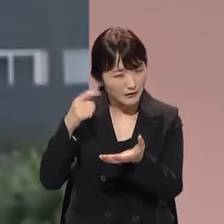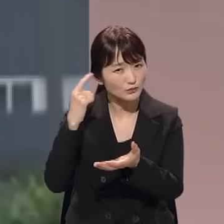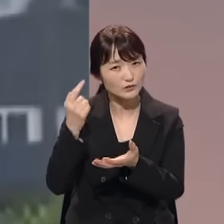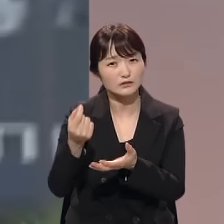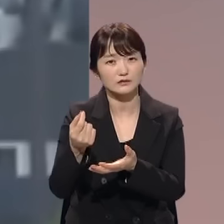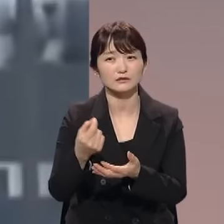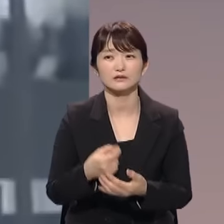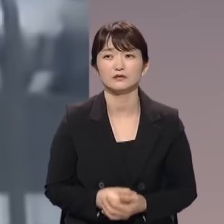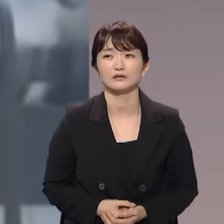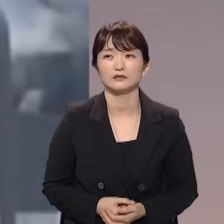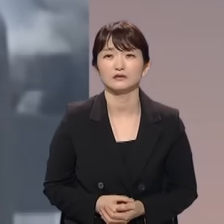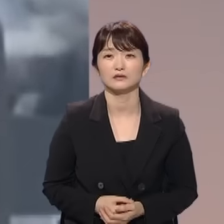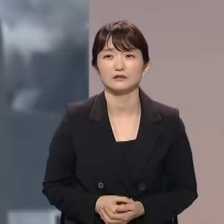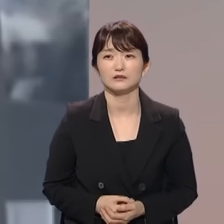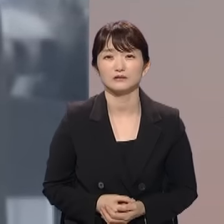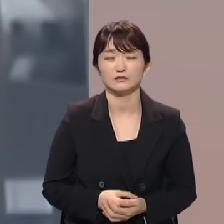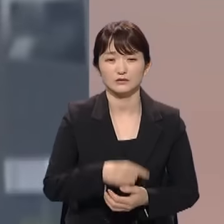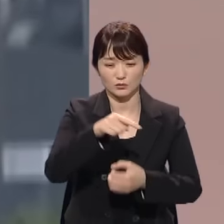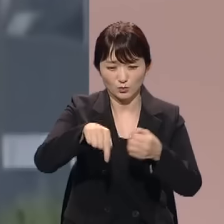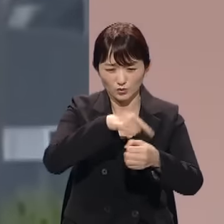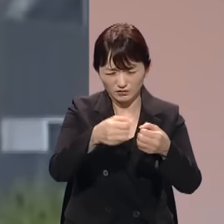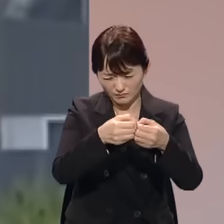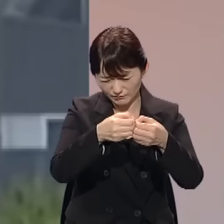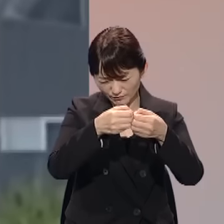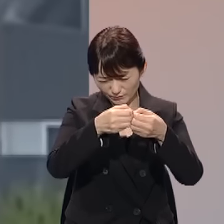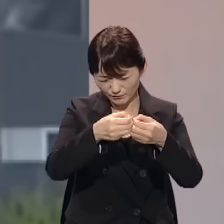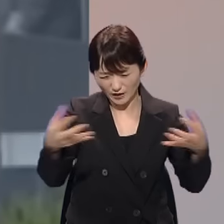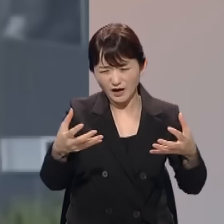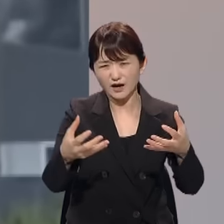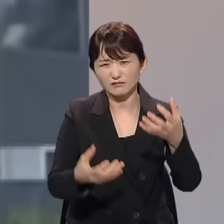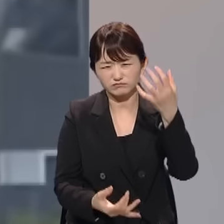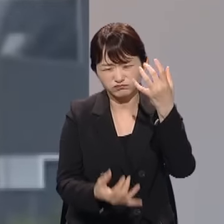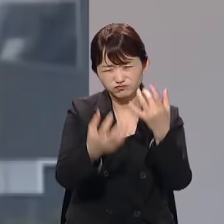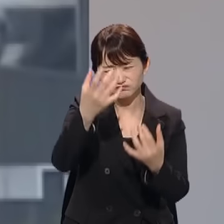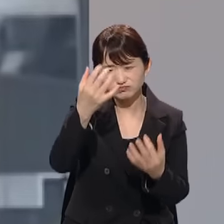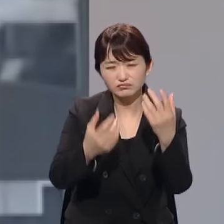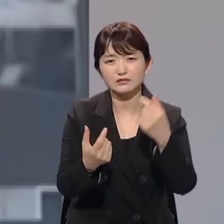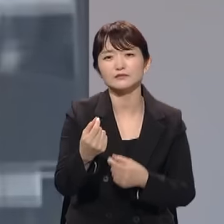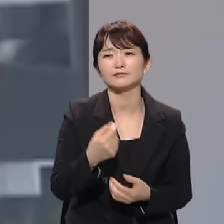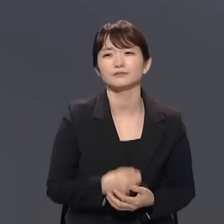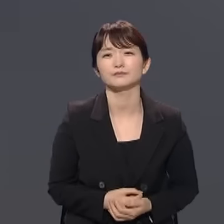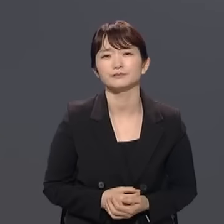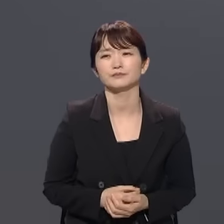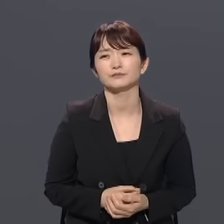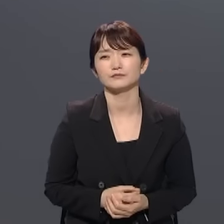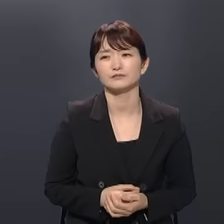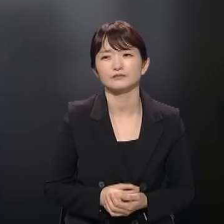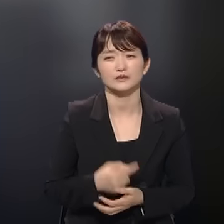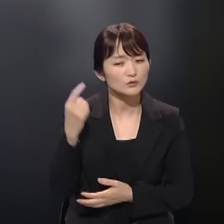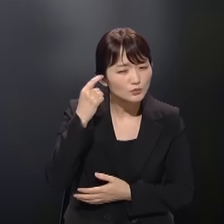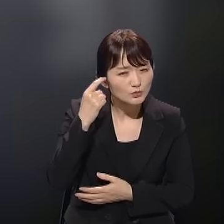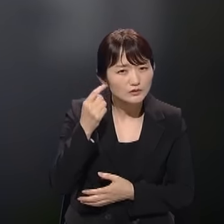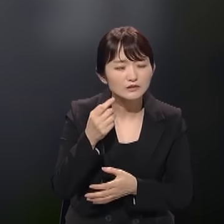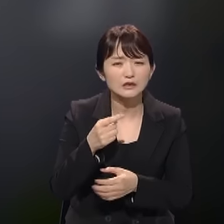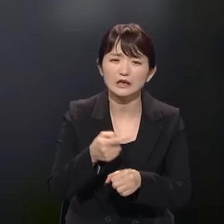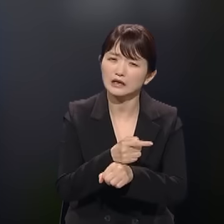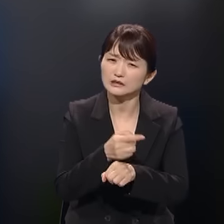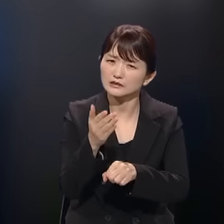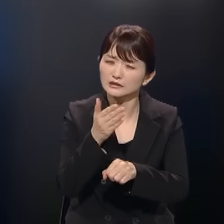소리가 뭐 먼저 폭탄 같았다라고 얘기하시는 분도 계시고 한 시간이 넘게 들렸다고 합니다. 그러니까 그 많은